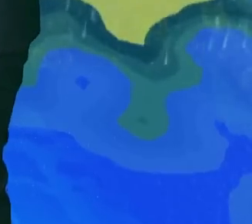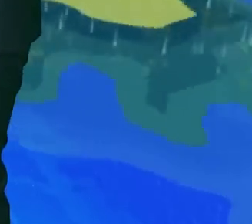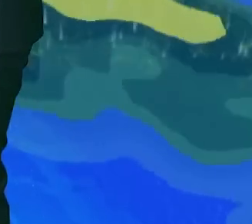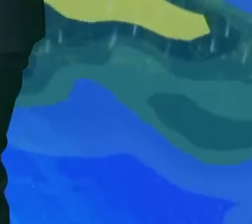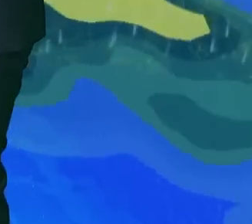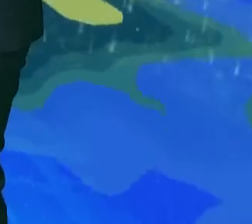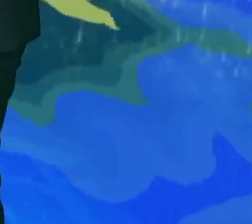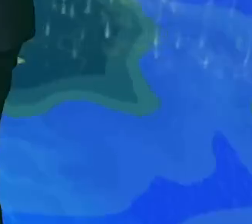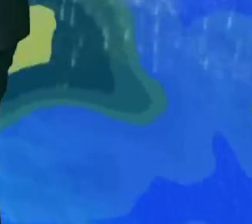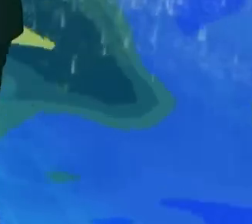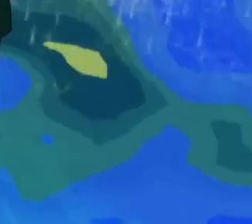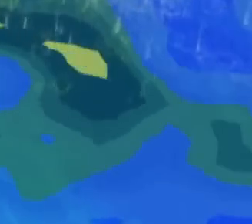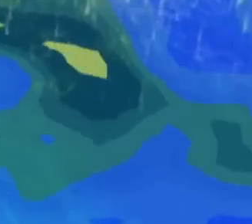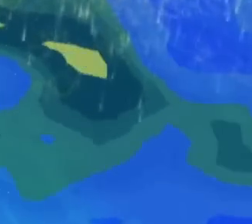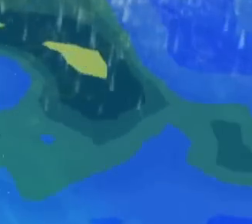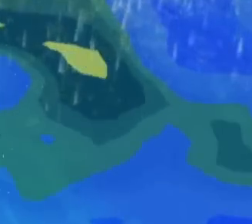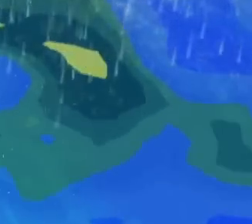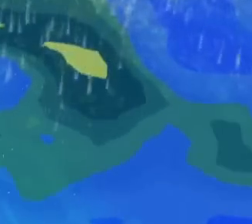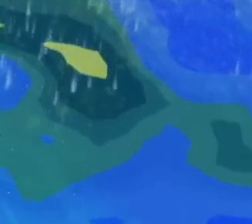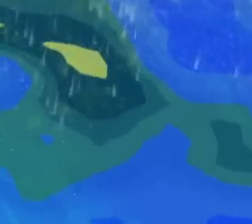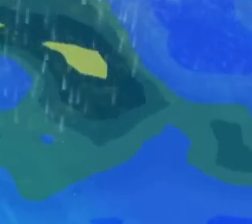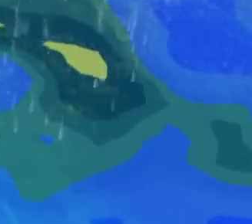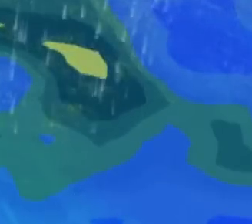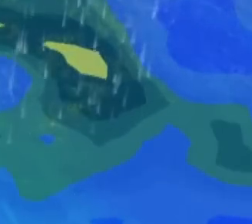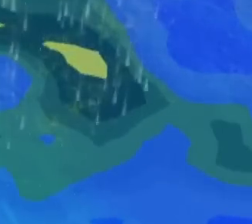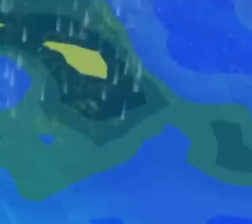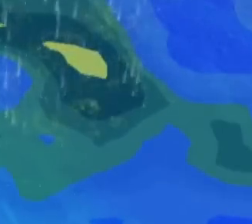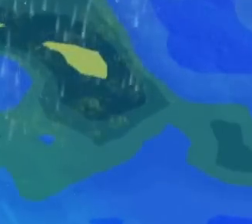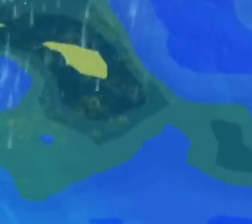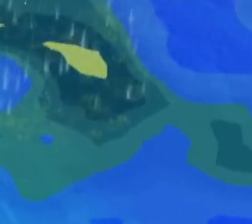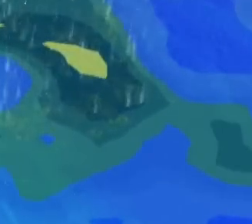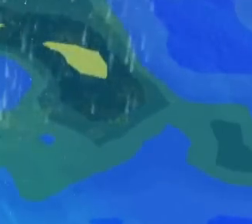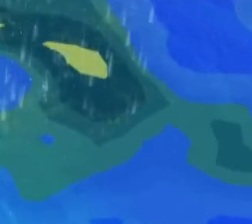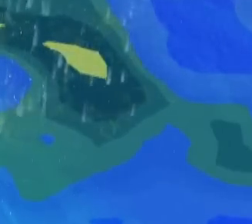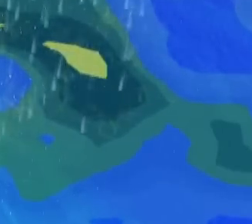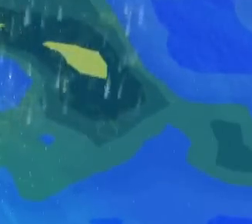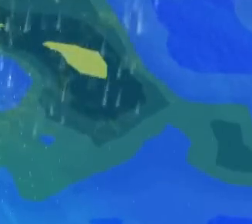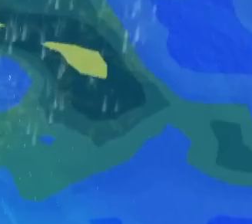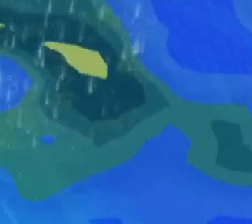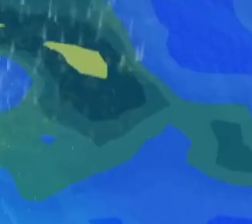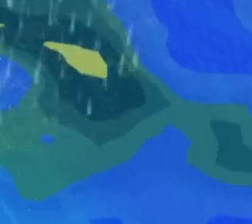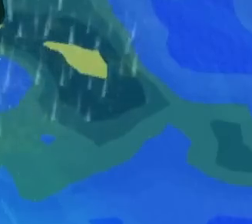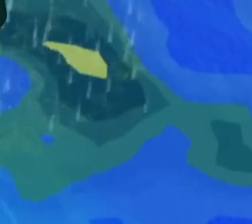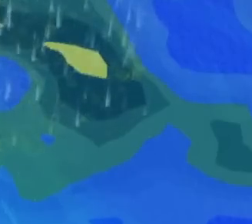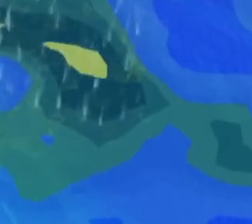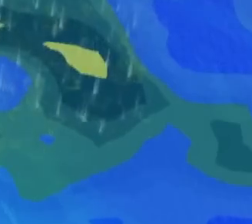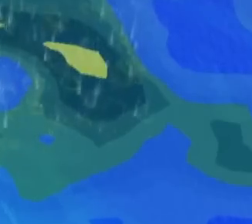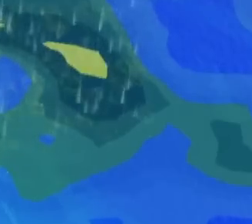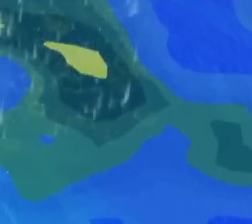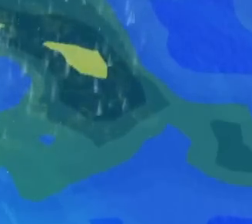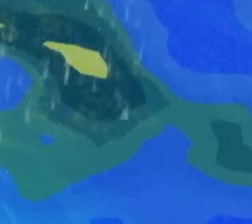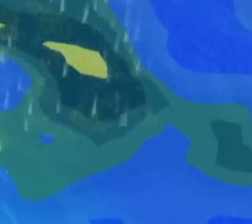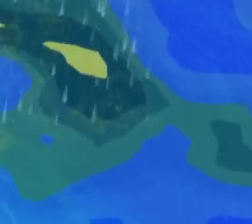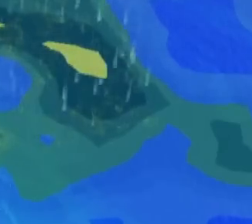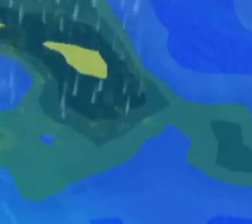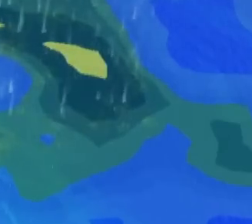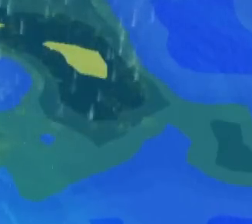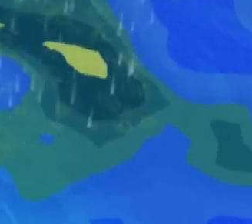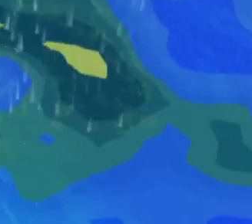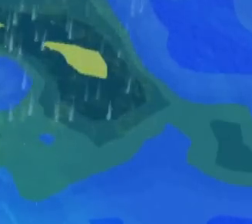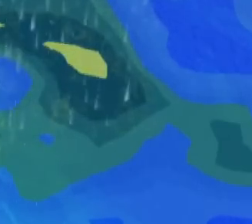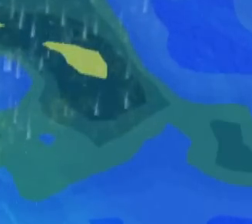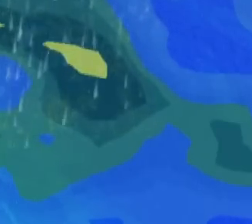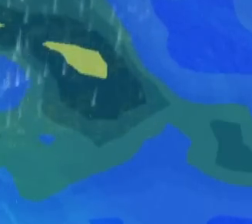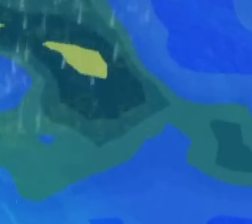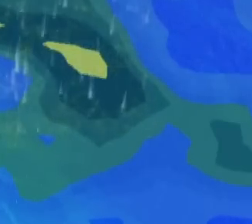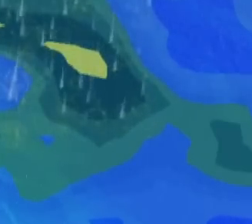at sa gabi sa Soccsaygen at sa southern part ng Maguindanao ang malalakas na buhos. Kapamilya, manatili pong handa sa banta ng mga